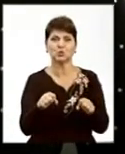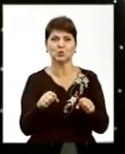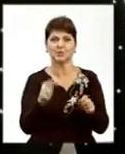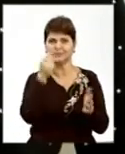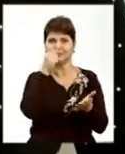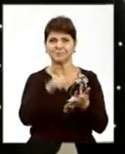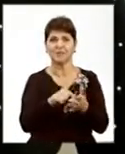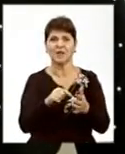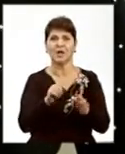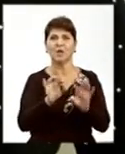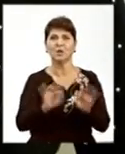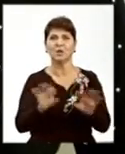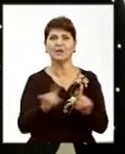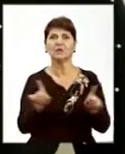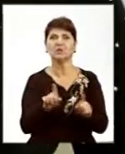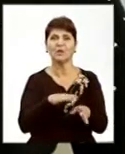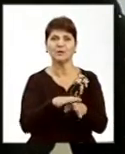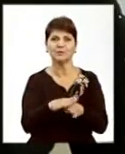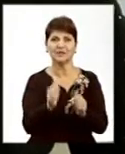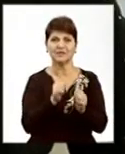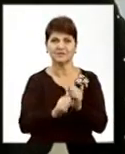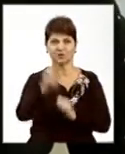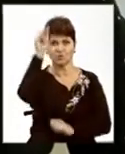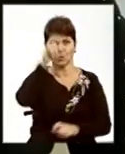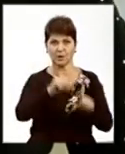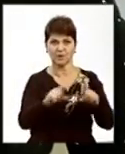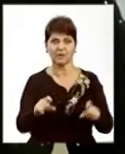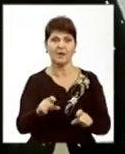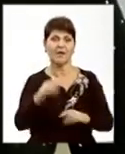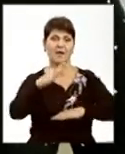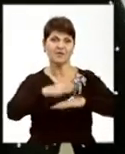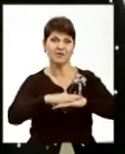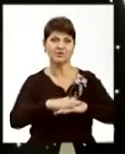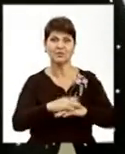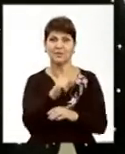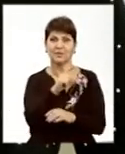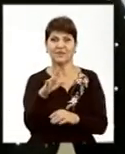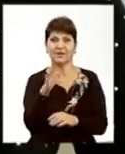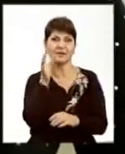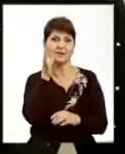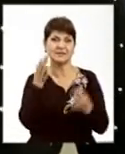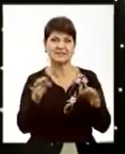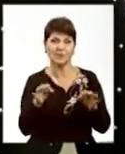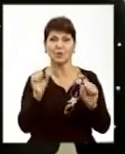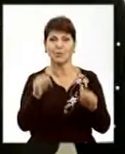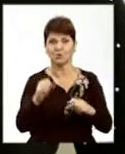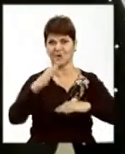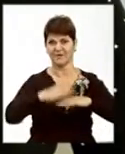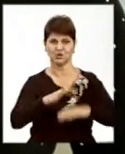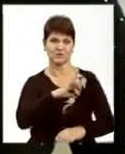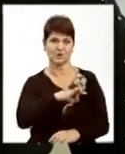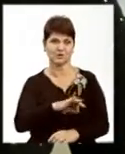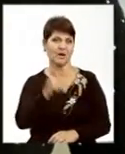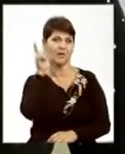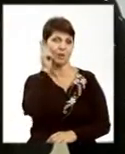школі щодня. Тому ввечері вільну хвилинку можна скористатися мобільним телефоном, який є у всіх, і